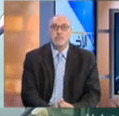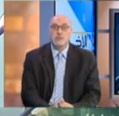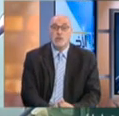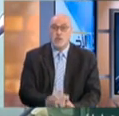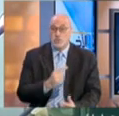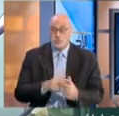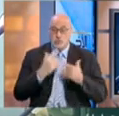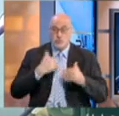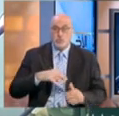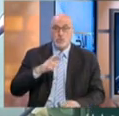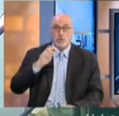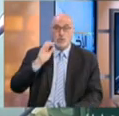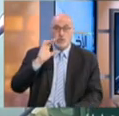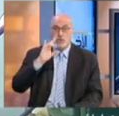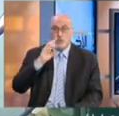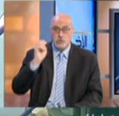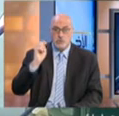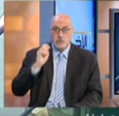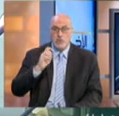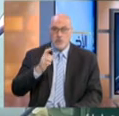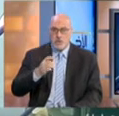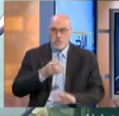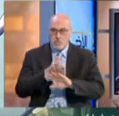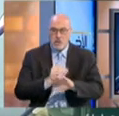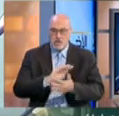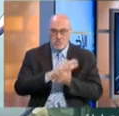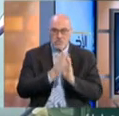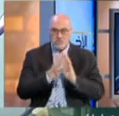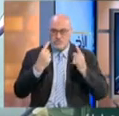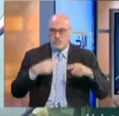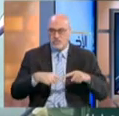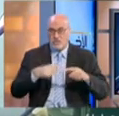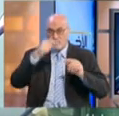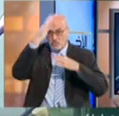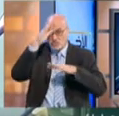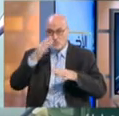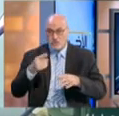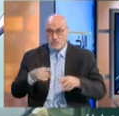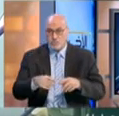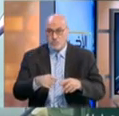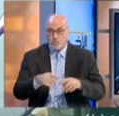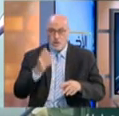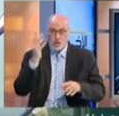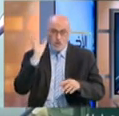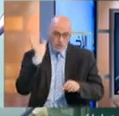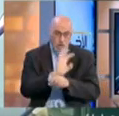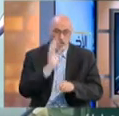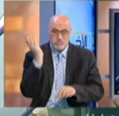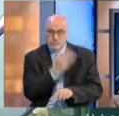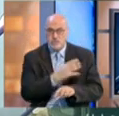واستعدادهم للتحالف حتى مع عدو خارج من أجل الوصول